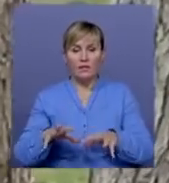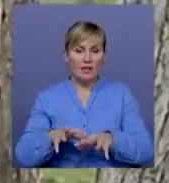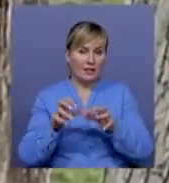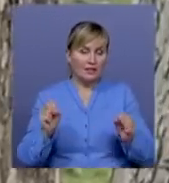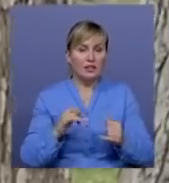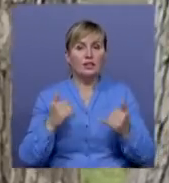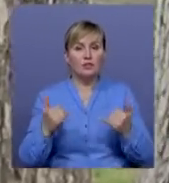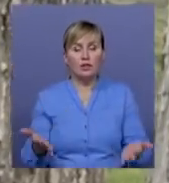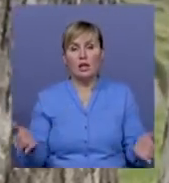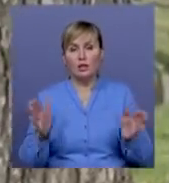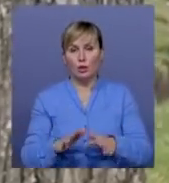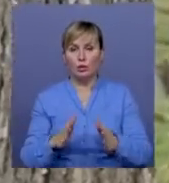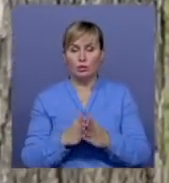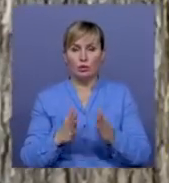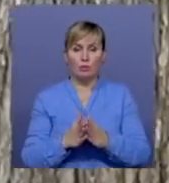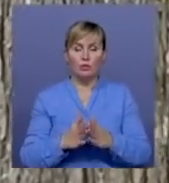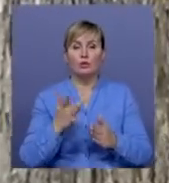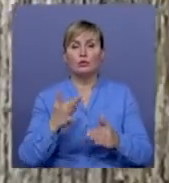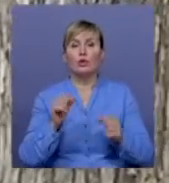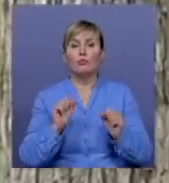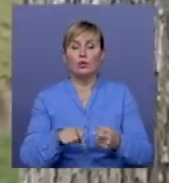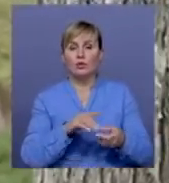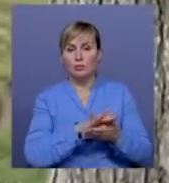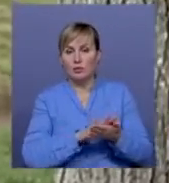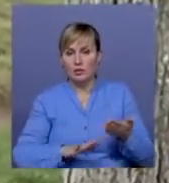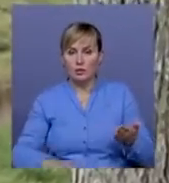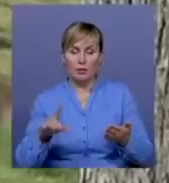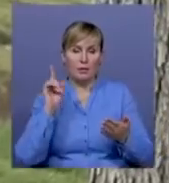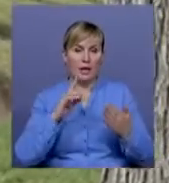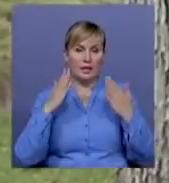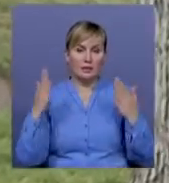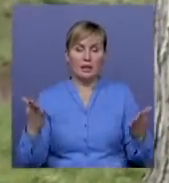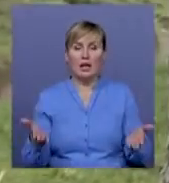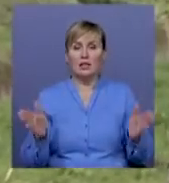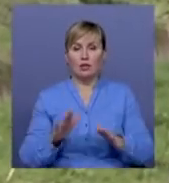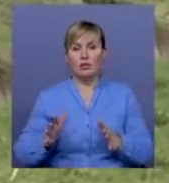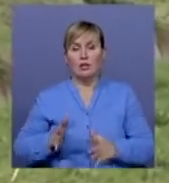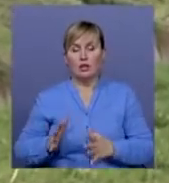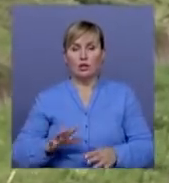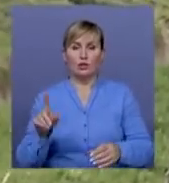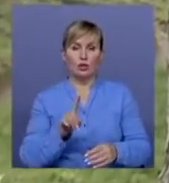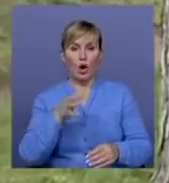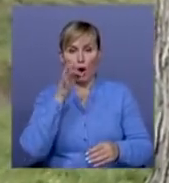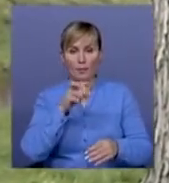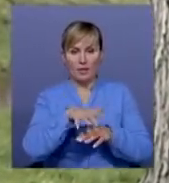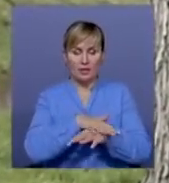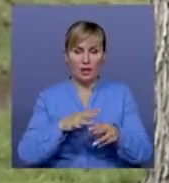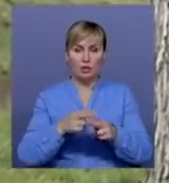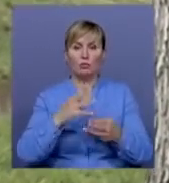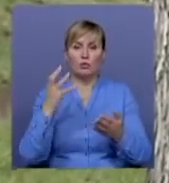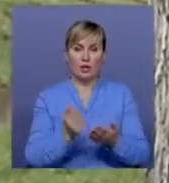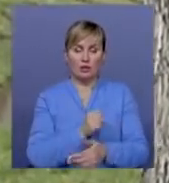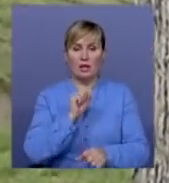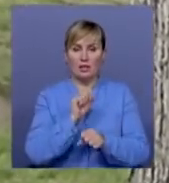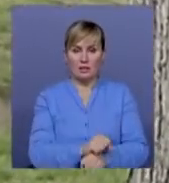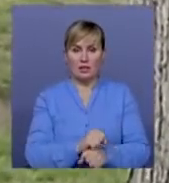и сегодня остаются дома. Насколько может затянуться карантин, пока неизвестно. Остается надеяться, что опыт стран, которым удалось